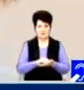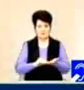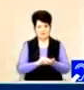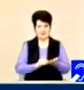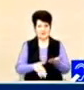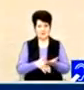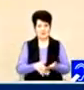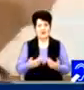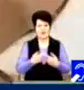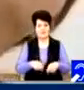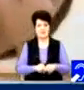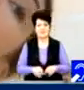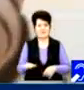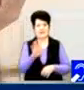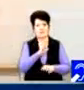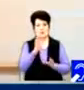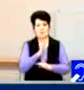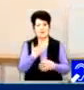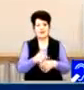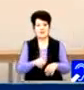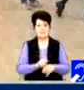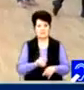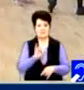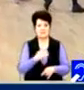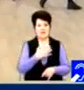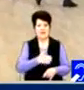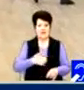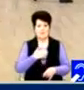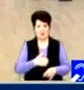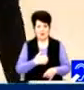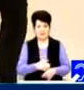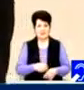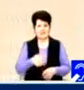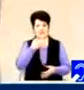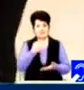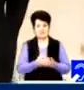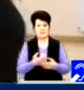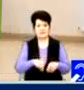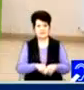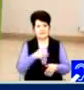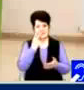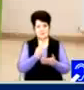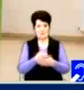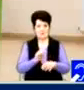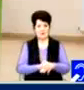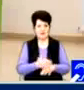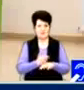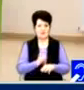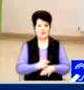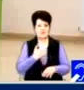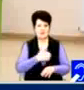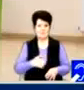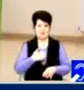aceasta î ghidează în domeniu și spune că la fel de importantă este și responsabilitatea de care trebuie să dea dovadă tinerii este foarte important